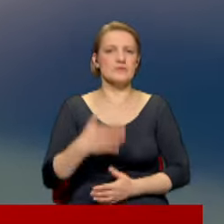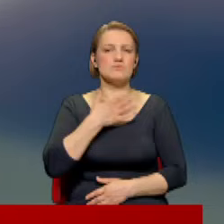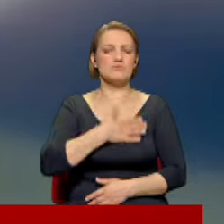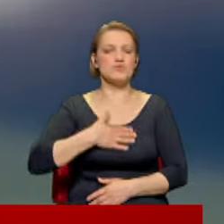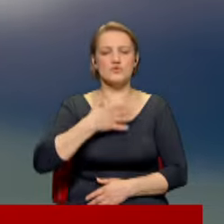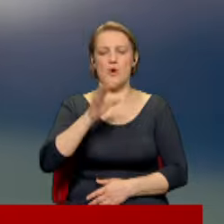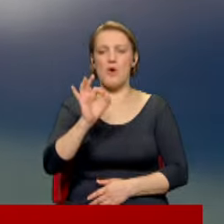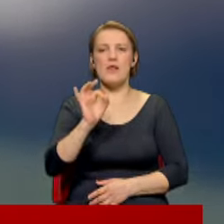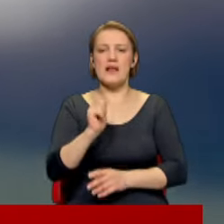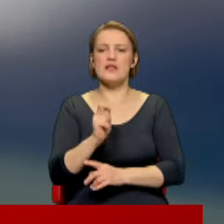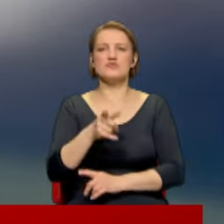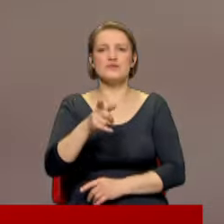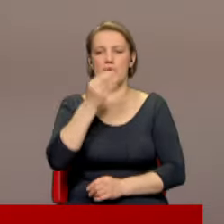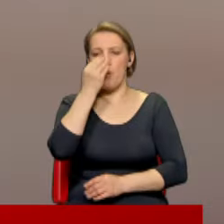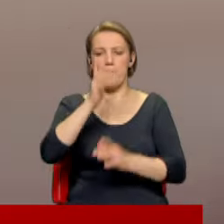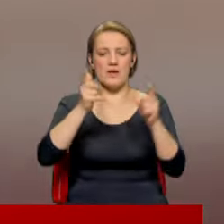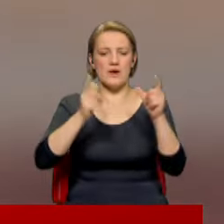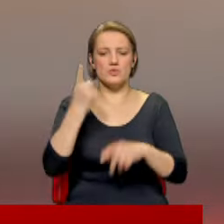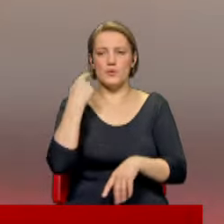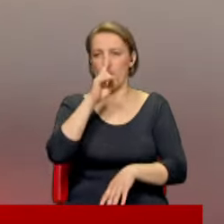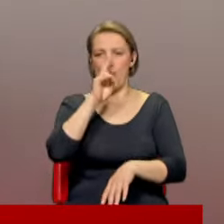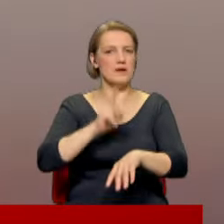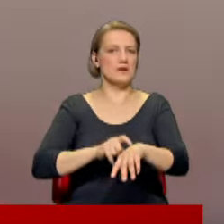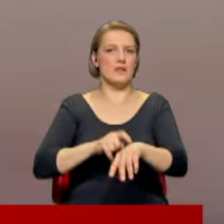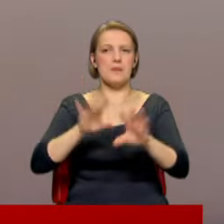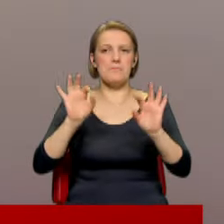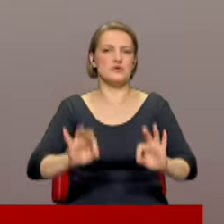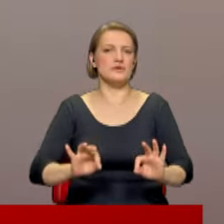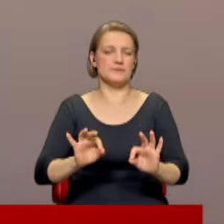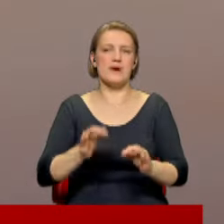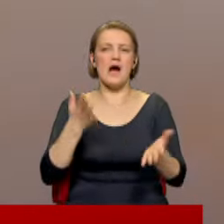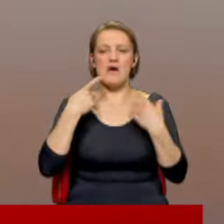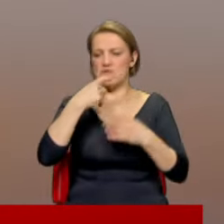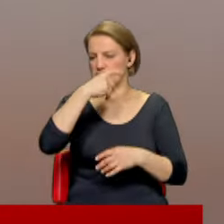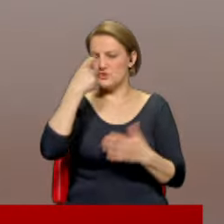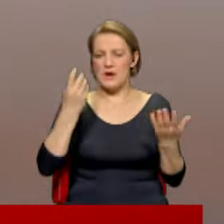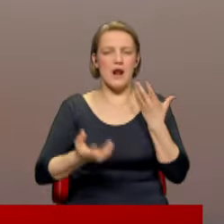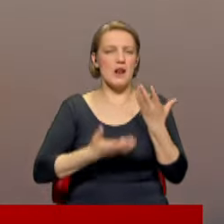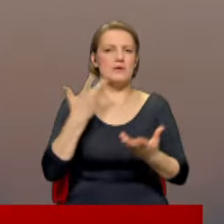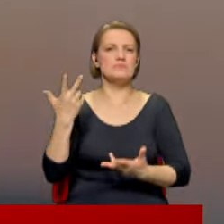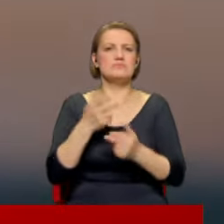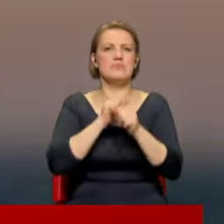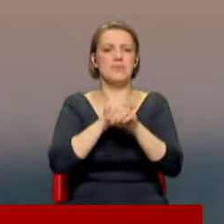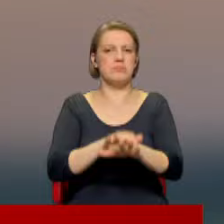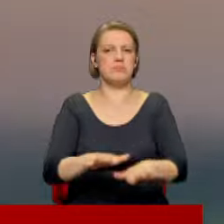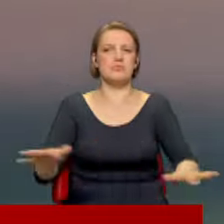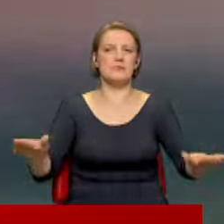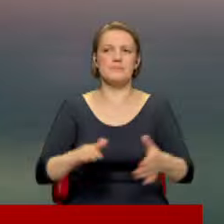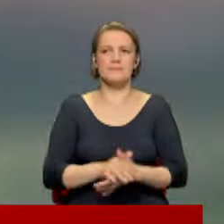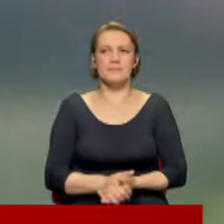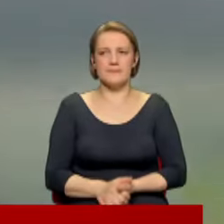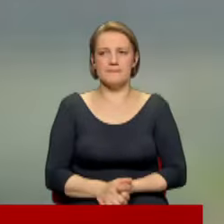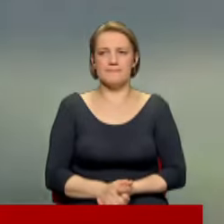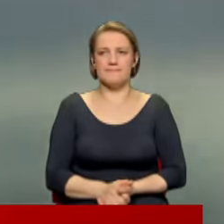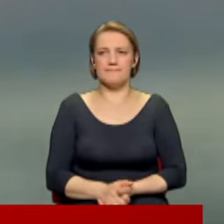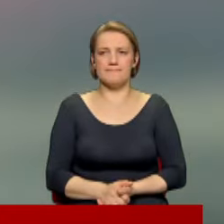Bursa'nın Orhaneli ilçesindeki ormanlık alanda dün öğle saatlerinde başladı yangın. Hava sıcaktı, alevler hızla yayıldı. Şuna bak ya.